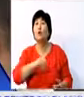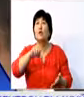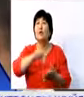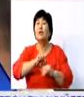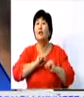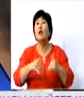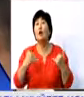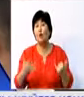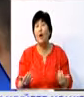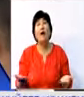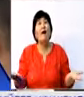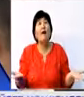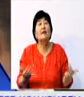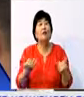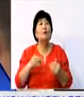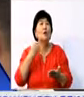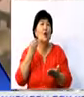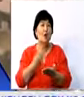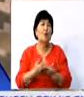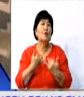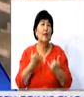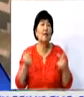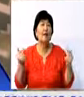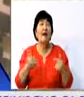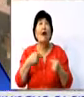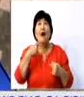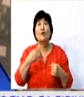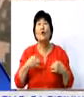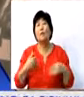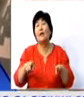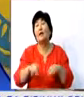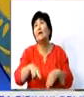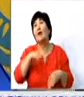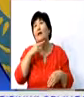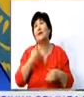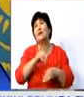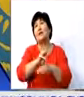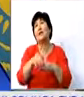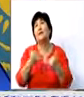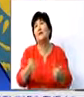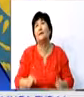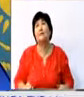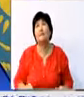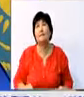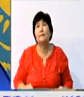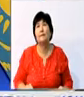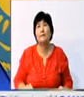көрсеткендер бүгін міне қандай да болса құрметке лайық. Айтулы мереке қарсаңында да елеусіз қалмады.